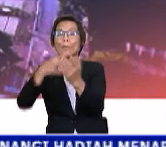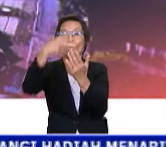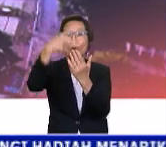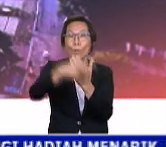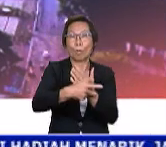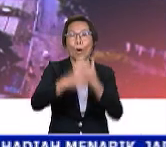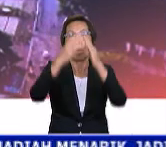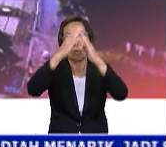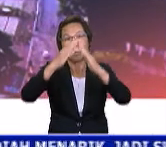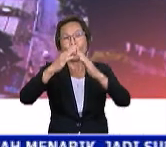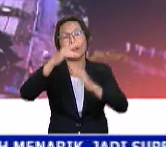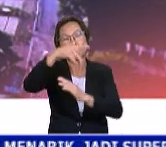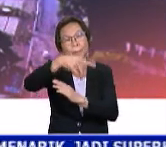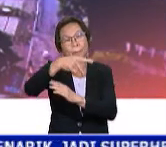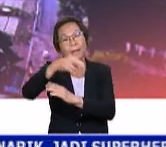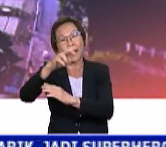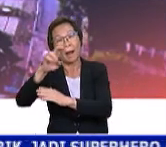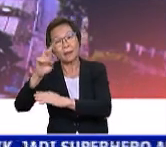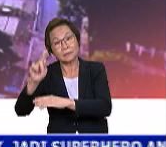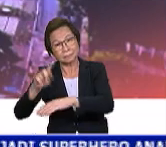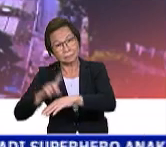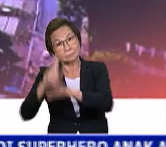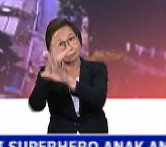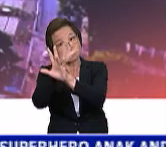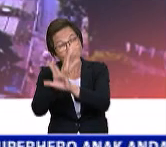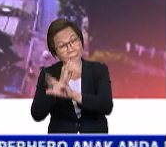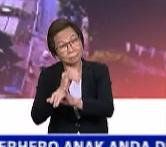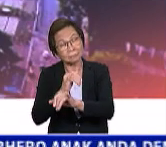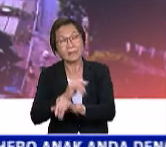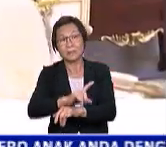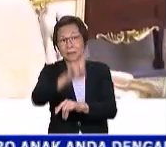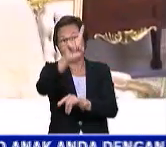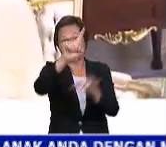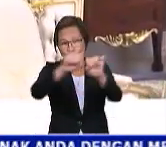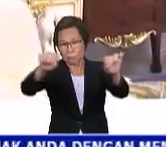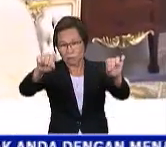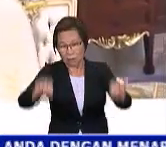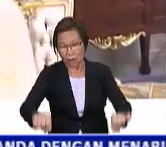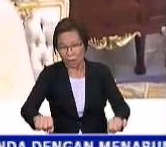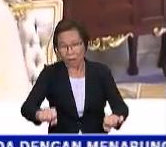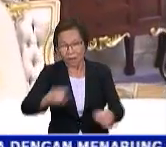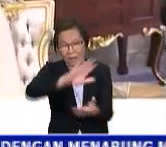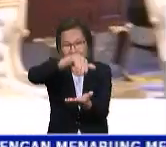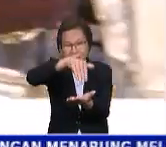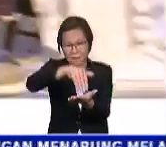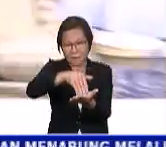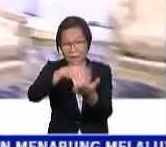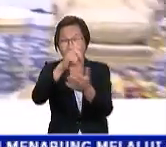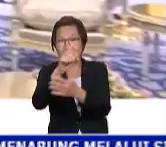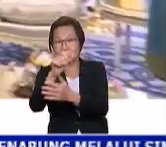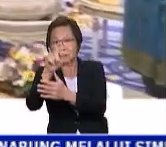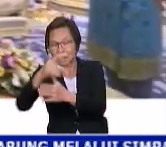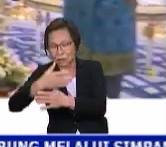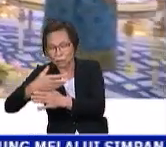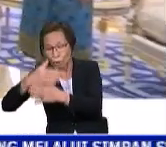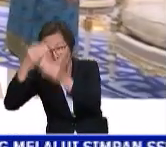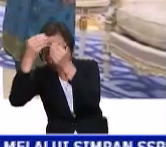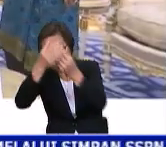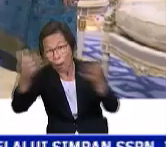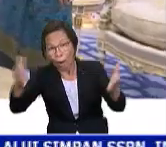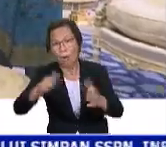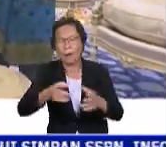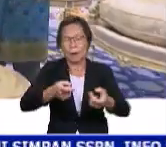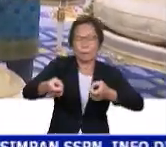rakyat termiskin PPRT di Sarawak. Jelas beliau, satu sistem pangkalan data bagi berkongsi maklumat dan